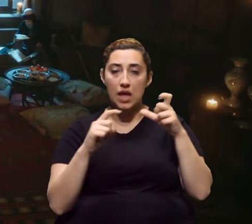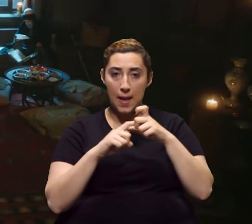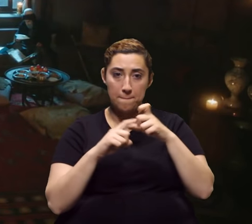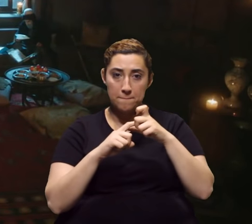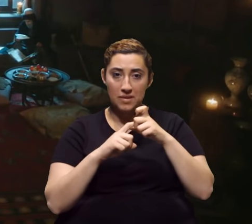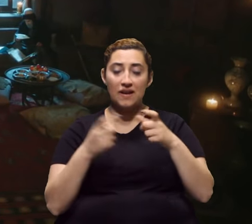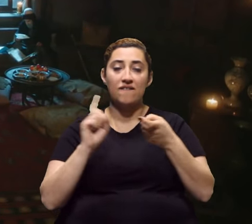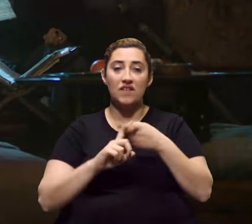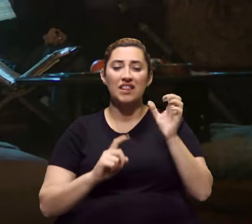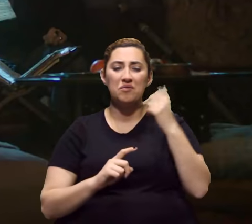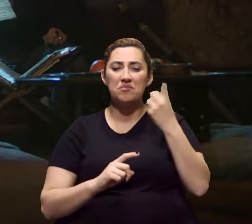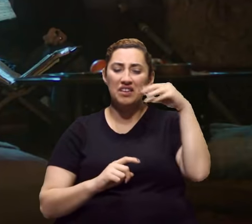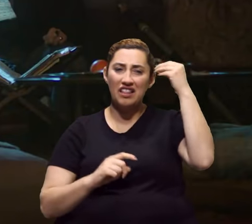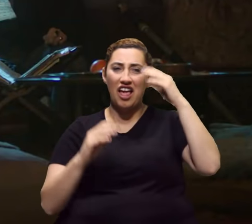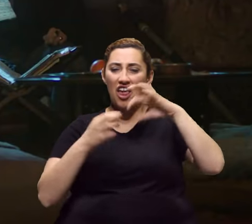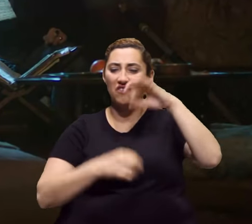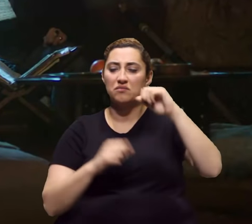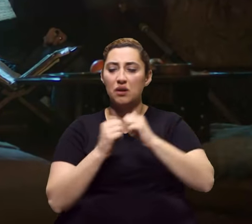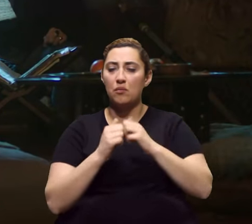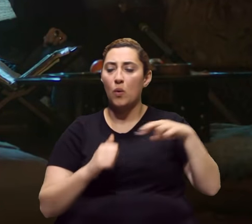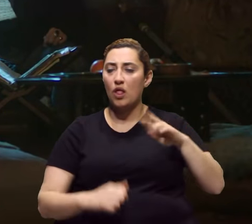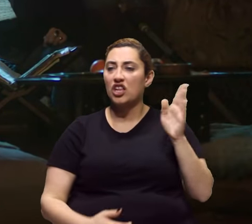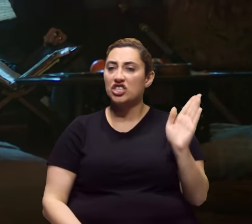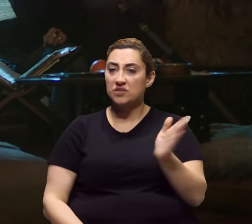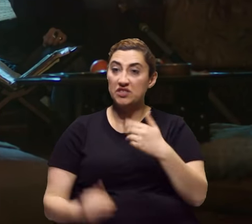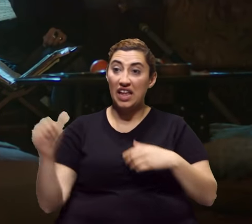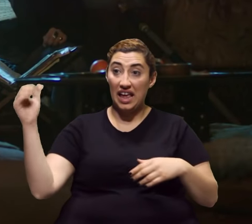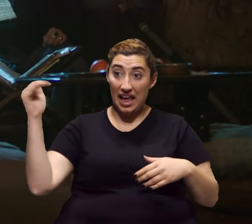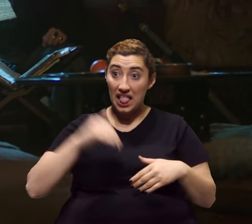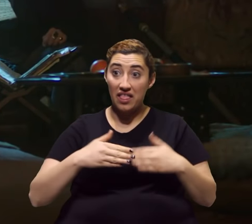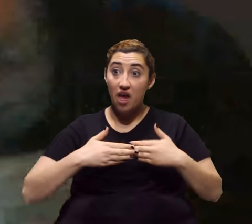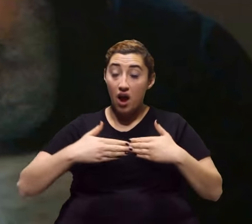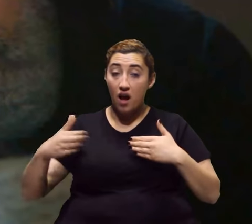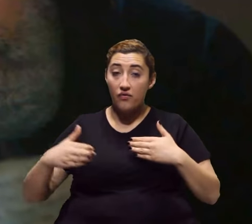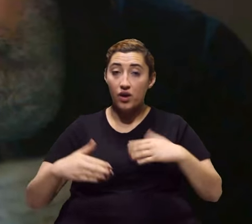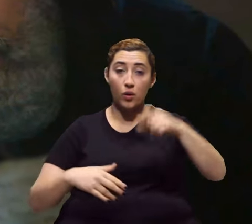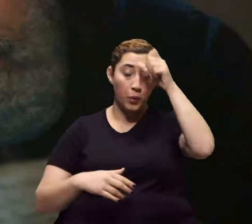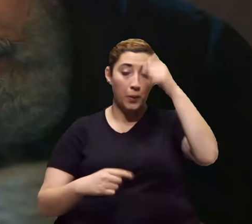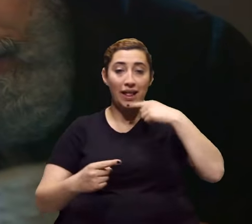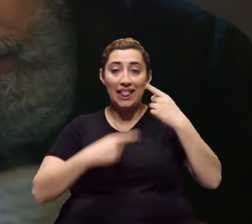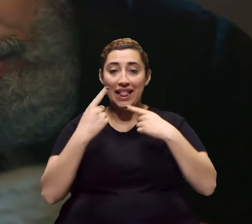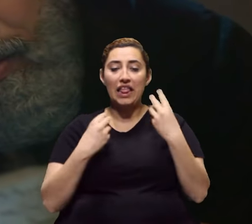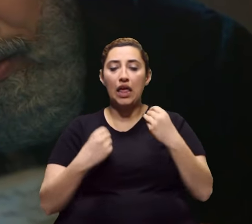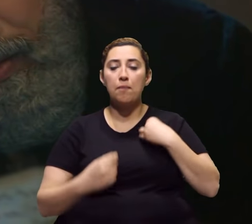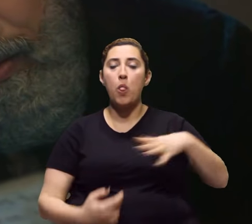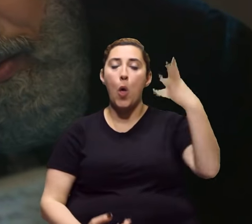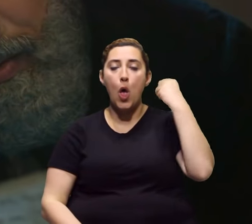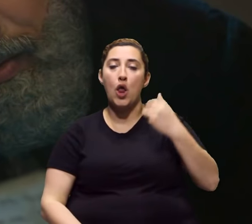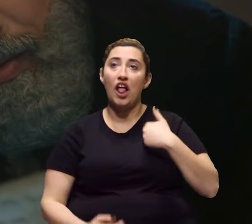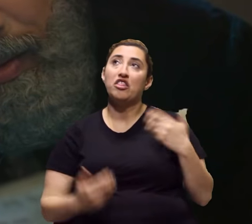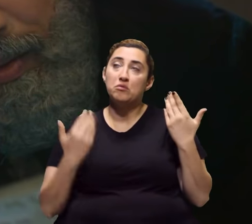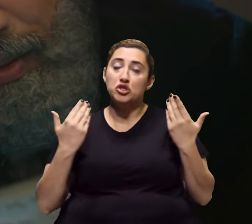Emre, dahi bir dervişi çıktıkları seyahatten dönene kadar Türk dilini iyice